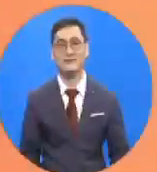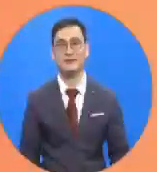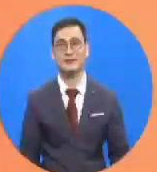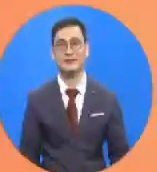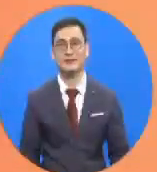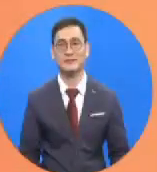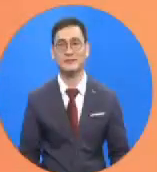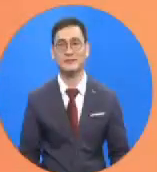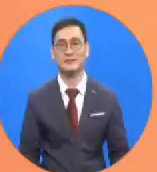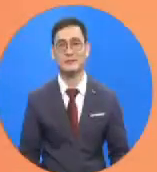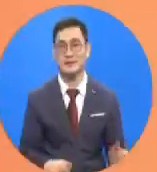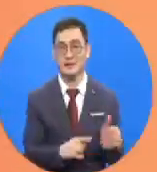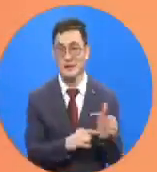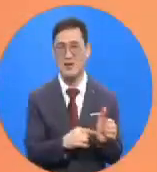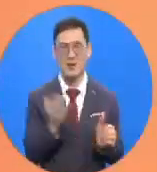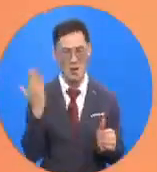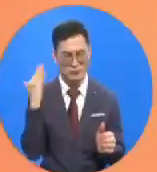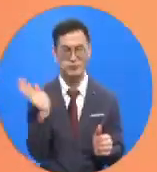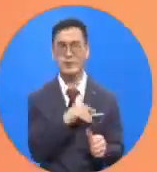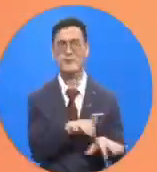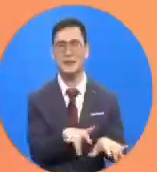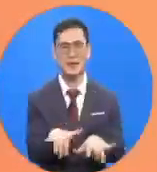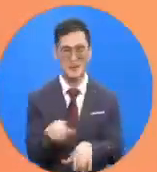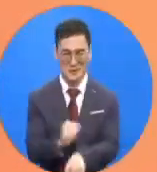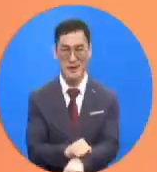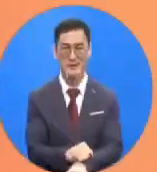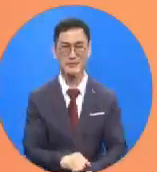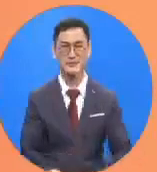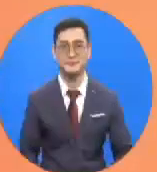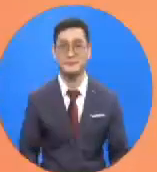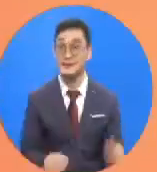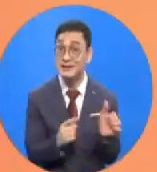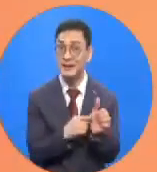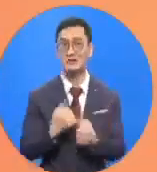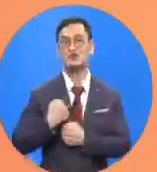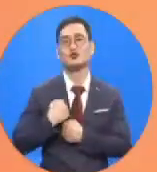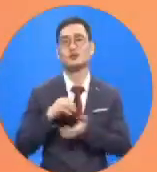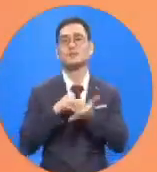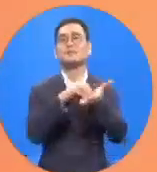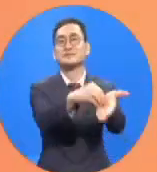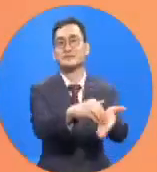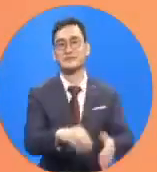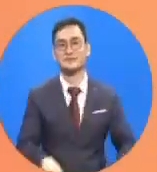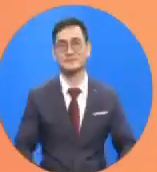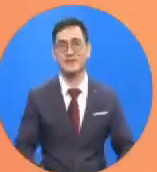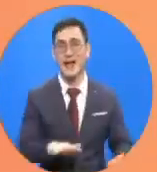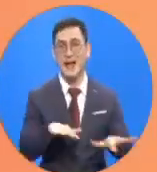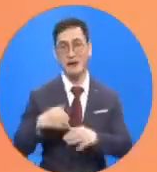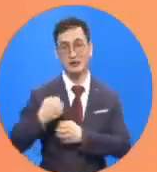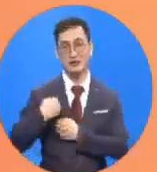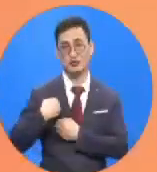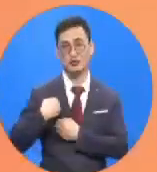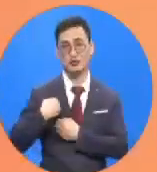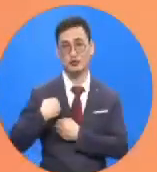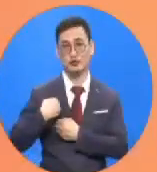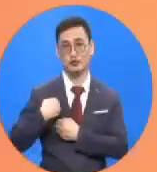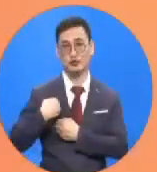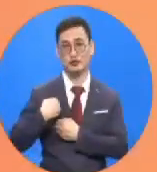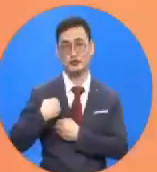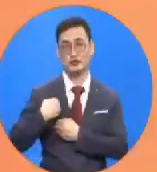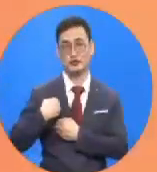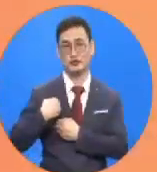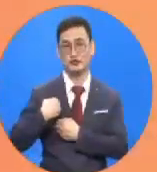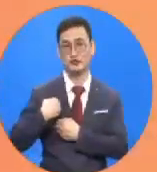그래도 원래 피아노를 잘 쳤다고 해요 그래서 31일에 입대를 하는데 해군과 공군은 지원해서 합격해야 할 수